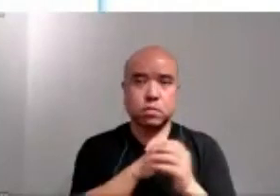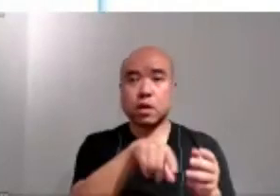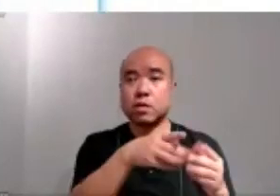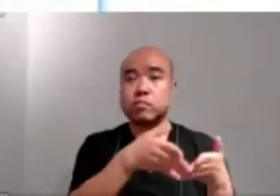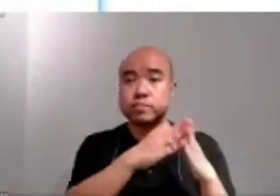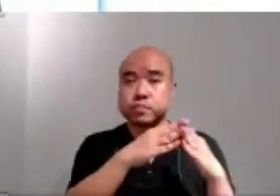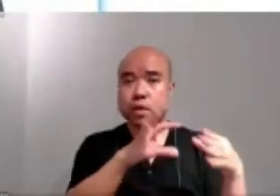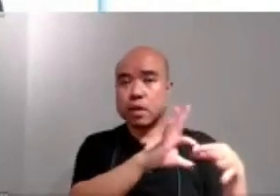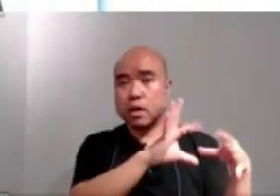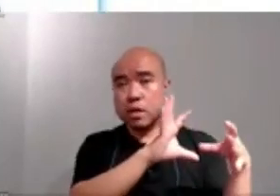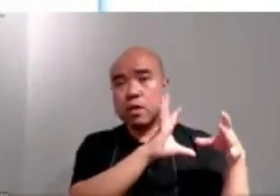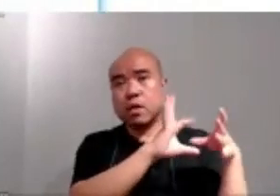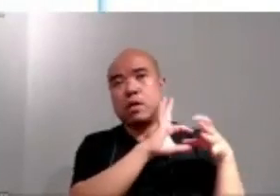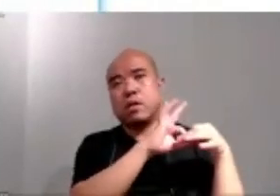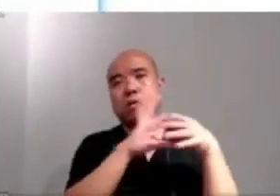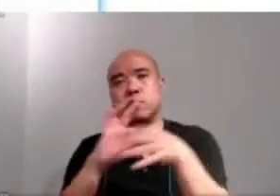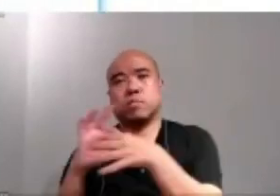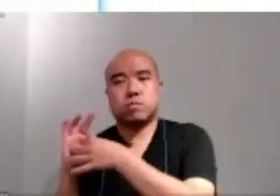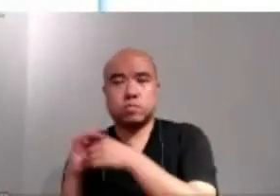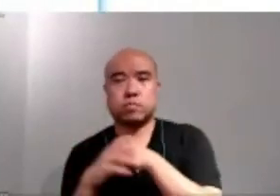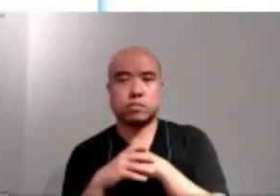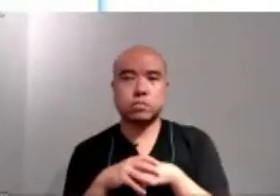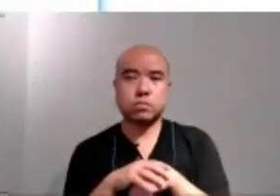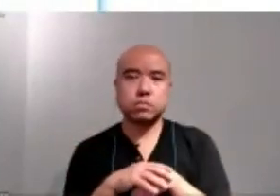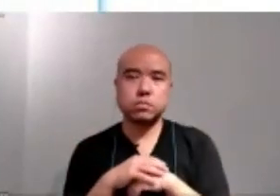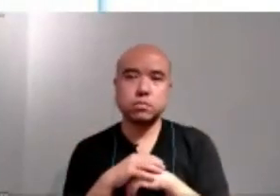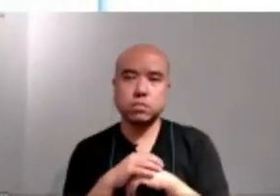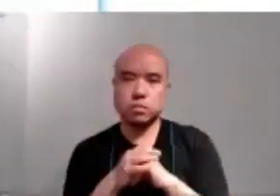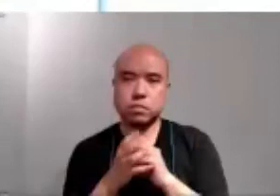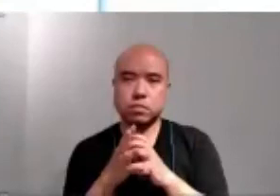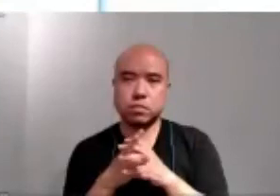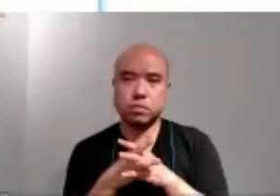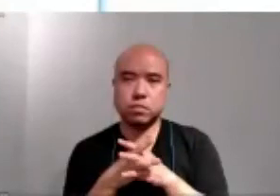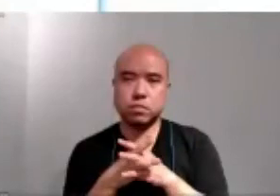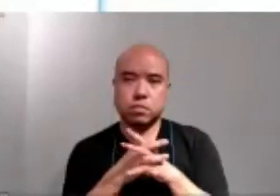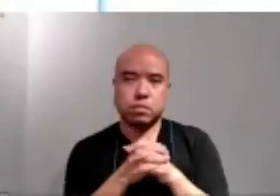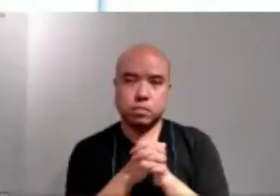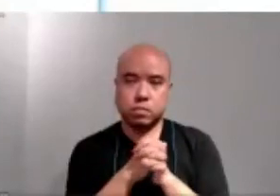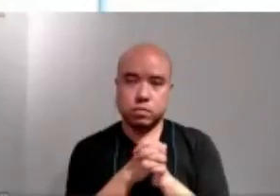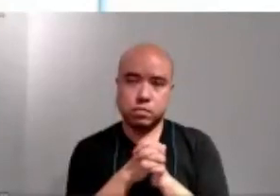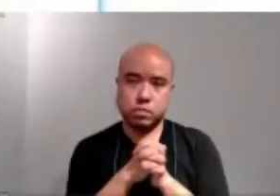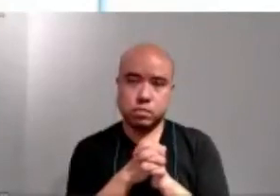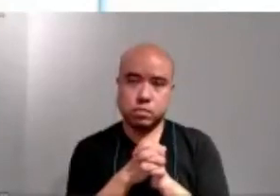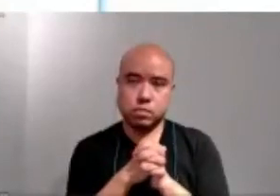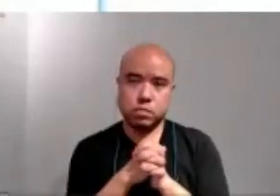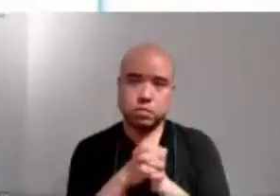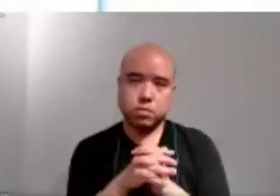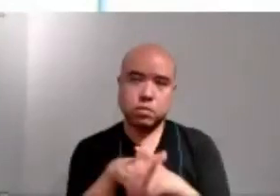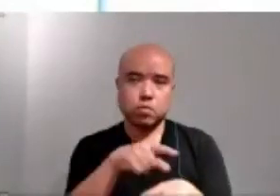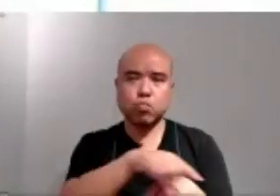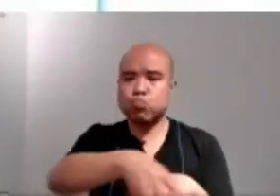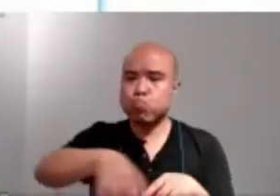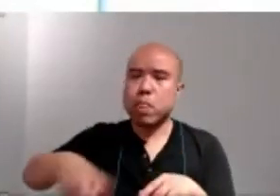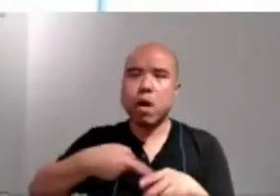對待你身邊入邊每一個人嘅。我睇到依個嘅關係咧，其實喺我哋每一個區入邊嘅社創活動入邊都已經開始萌